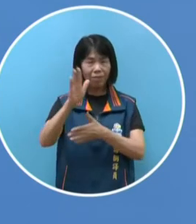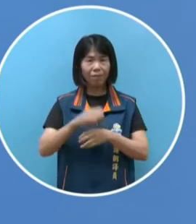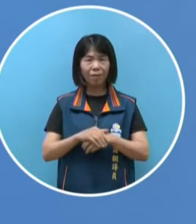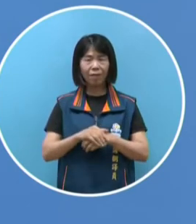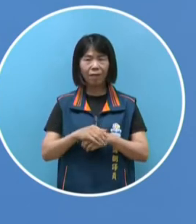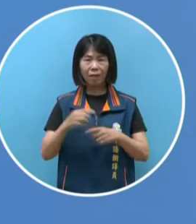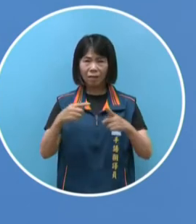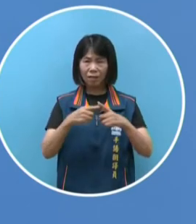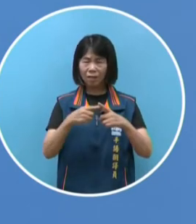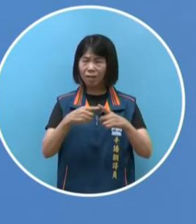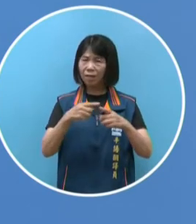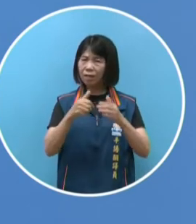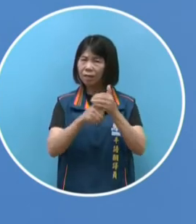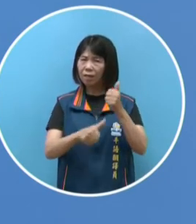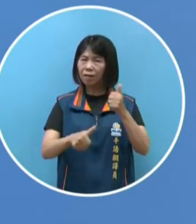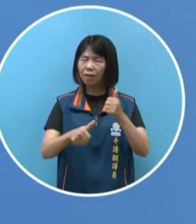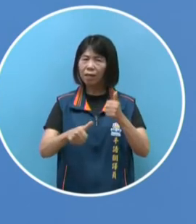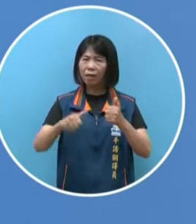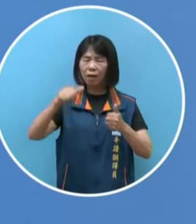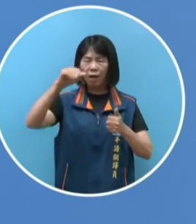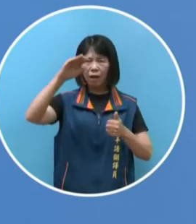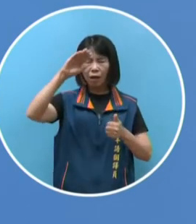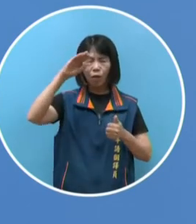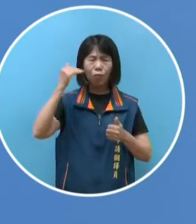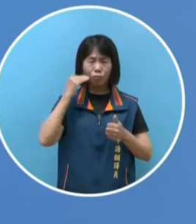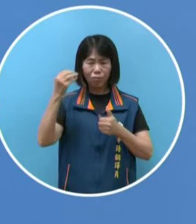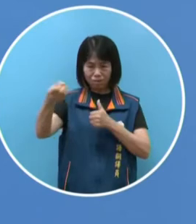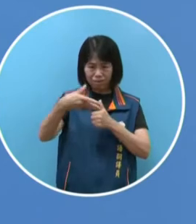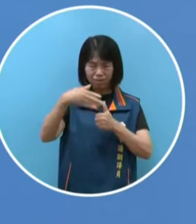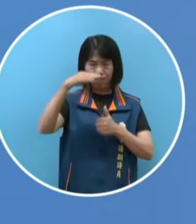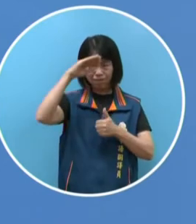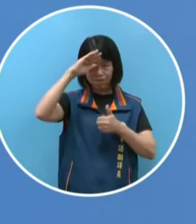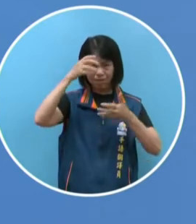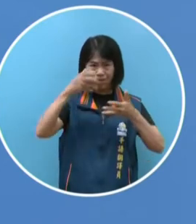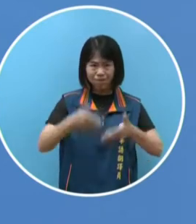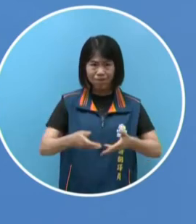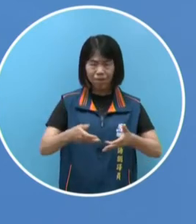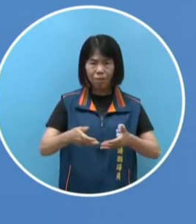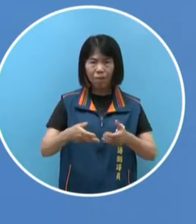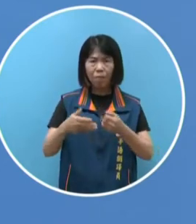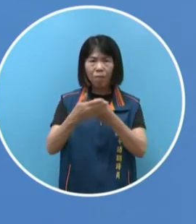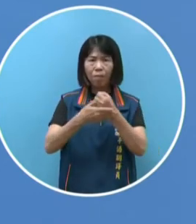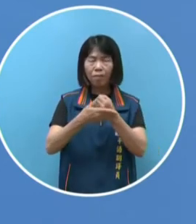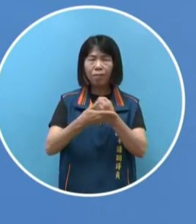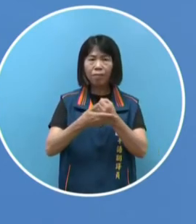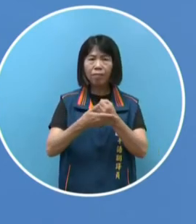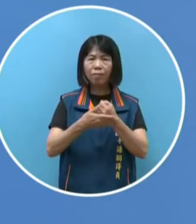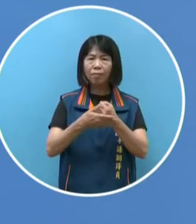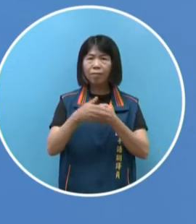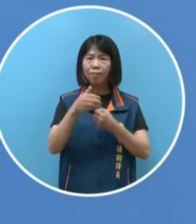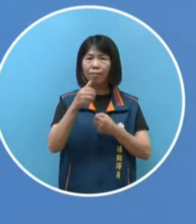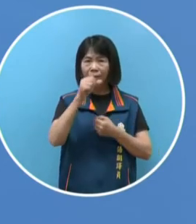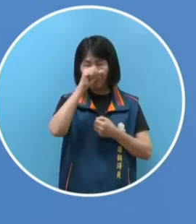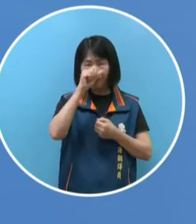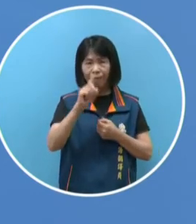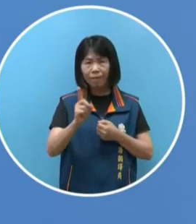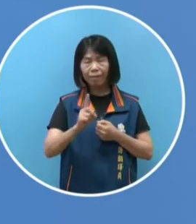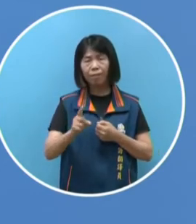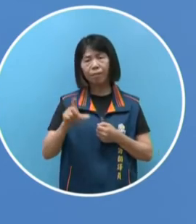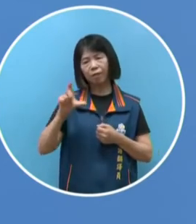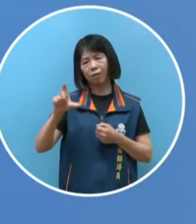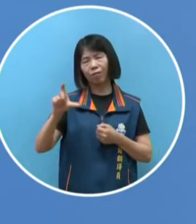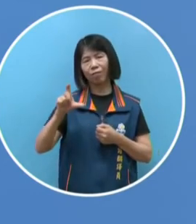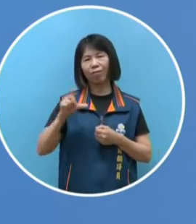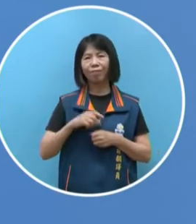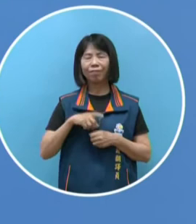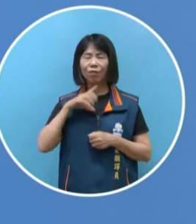人生病之后产生重症的预防效果，哪一种会比较好呢？当然我相信应该是60岁。